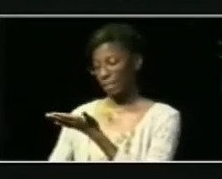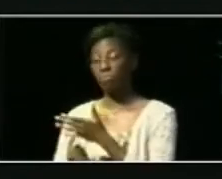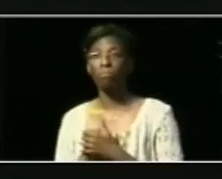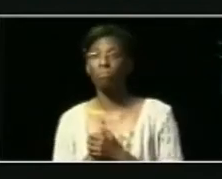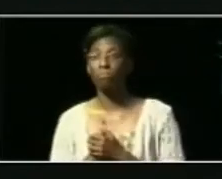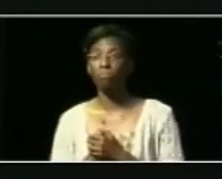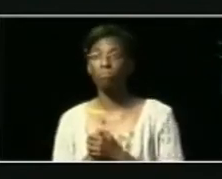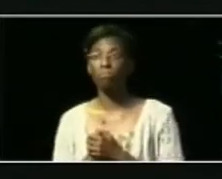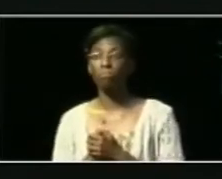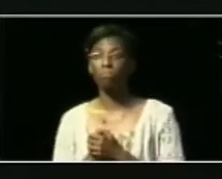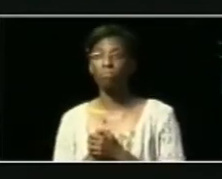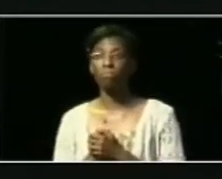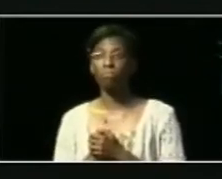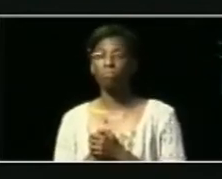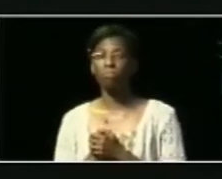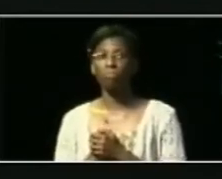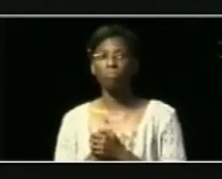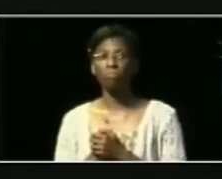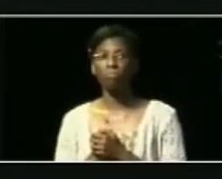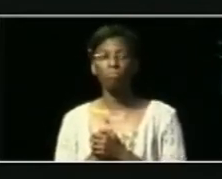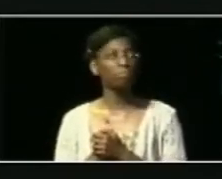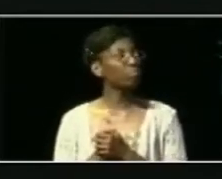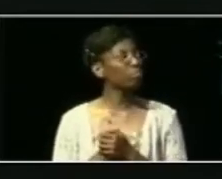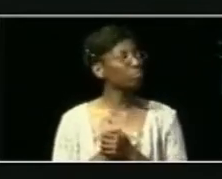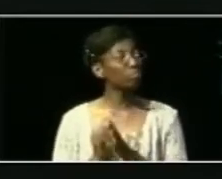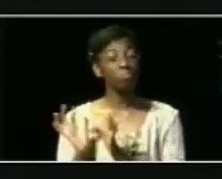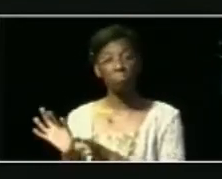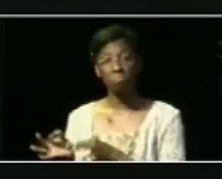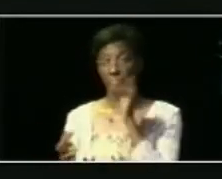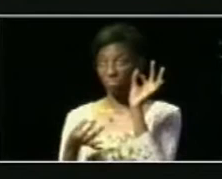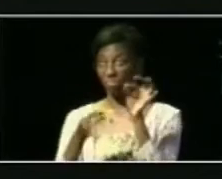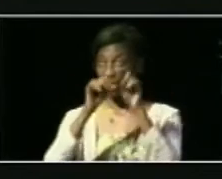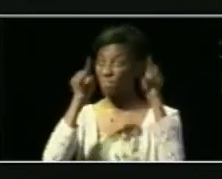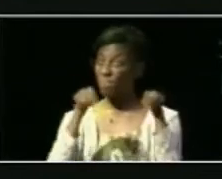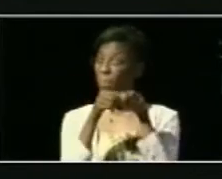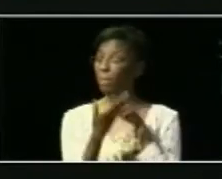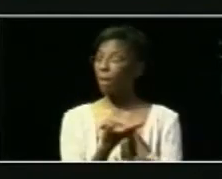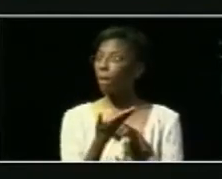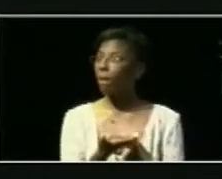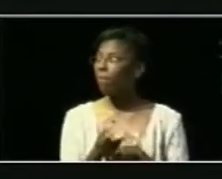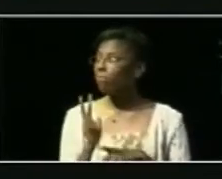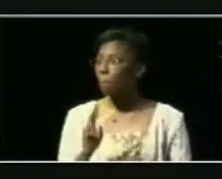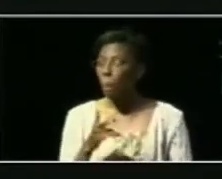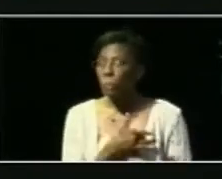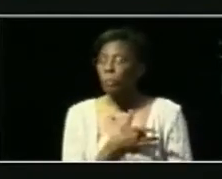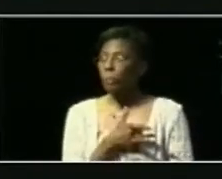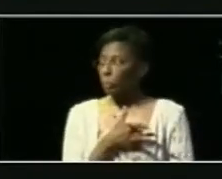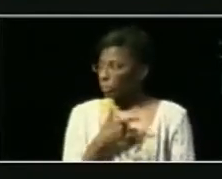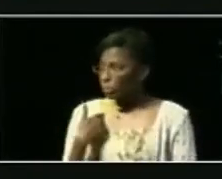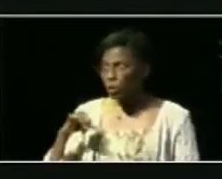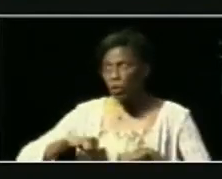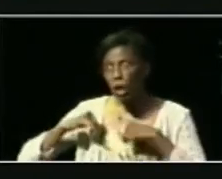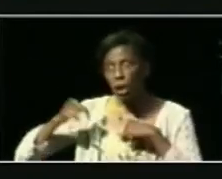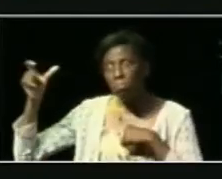You know, it's touching for me to get a note. From a young person like that. Mais cela me touche de recevoir un tel